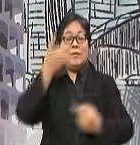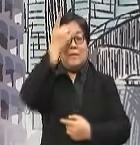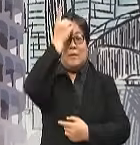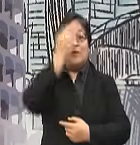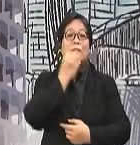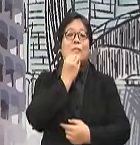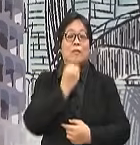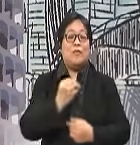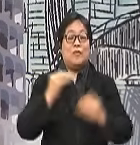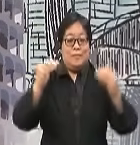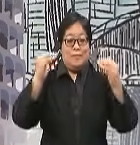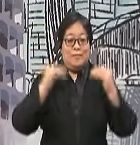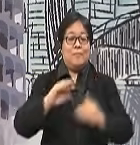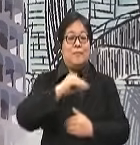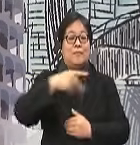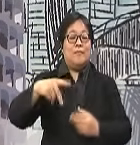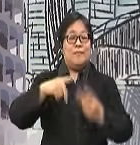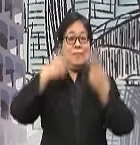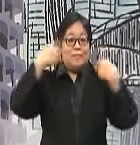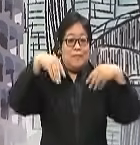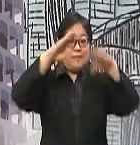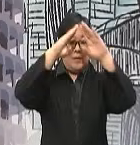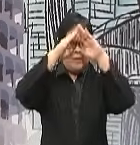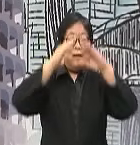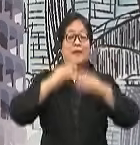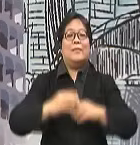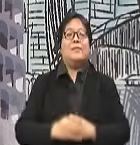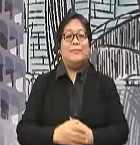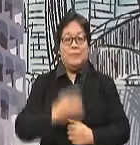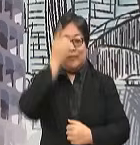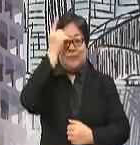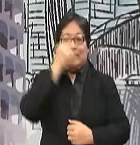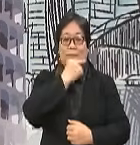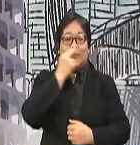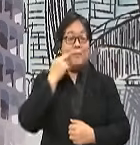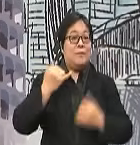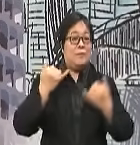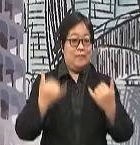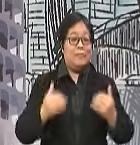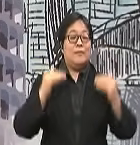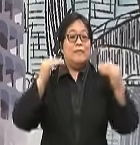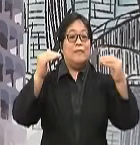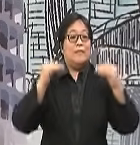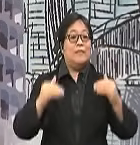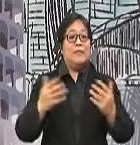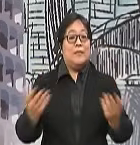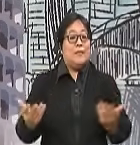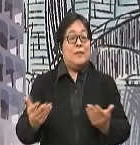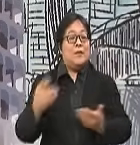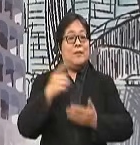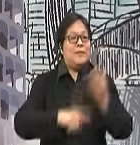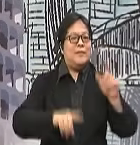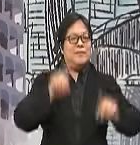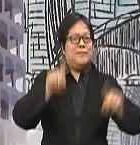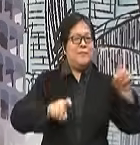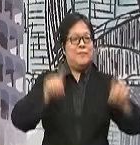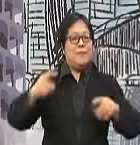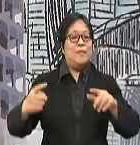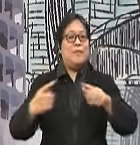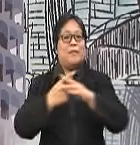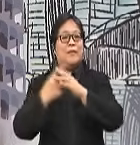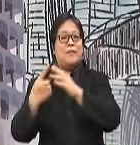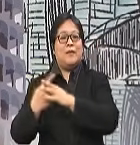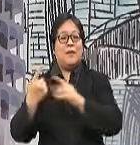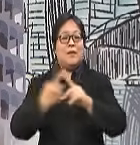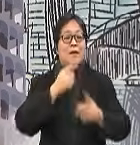seri Anwar Ibrahim kemudian ahli parlimen pekan Datuk Seri Najib Tun Abdul Razak hari ini kita akan ikuti Apakah lagi perkara karya akan dibangkitkan